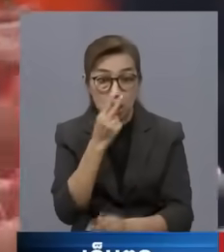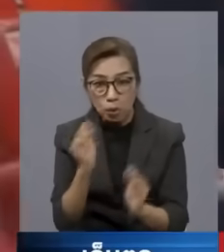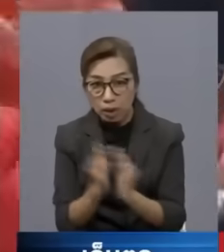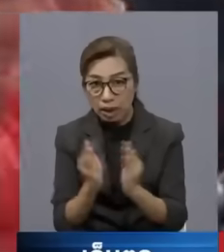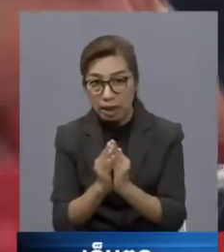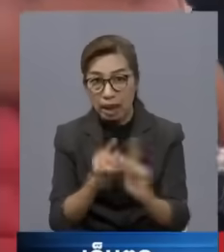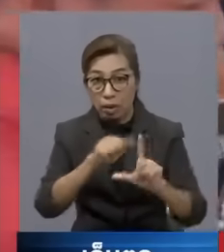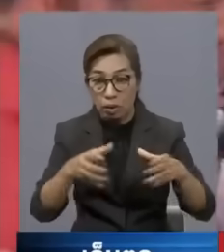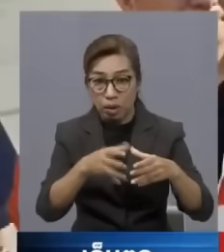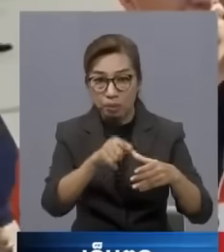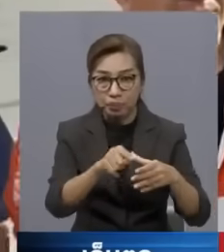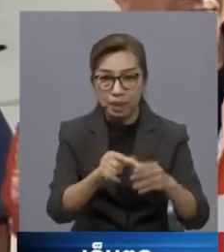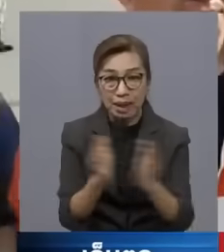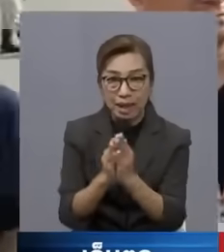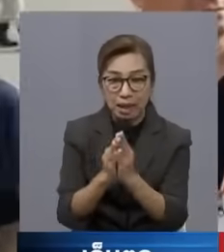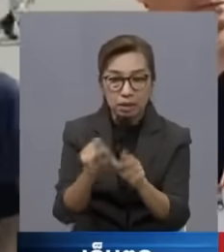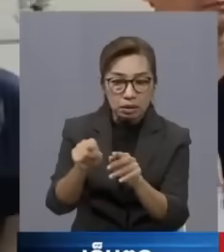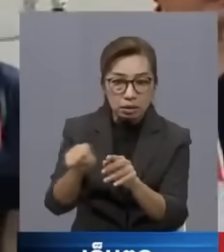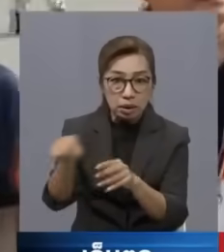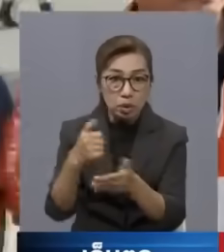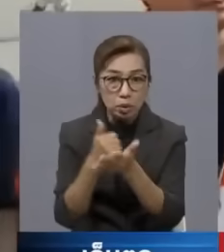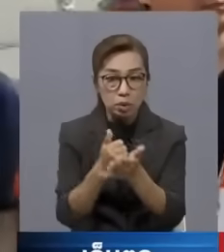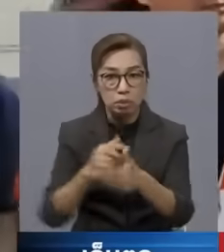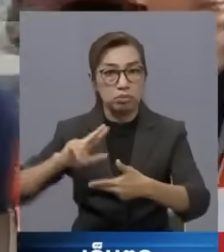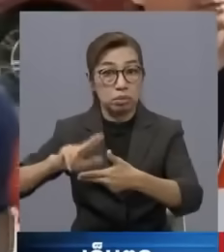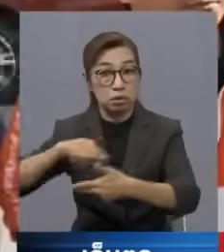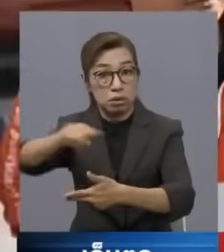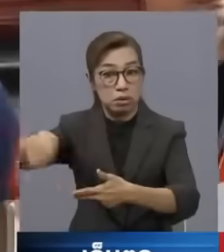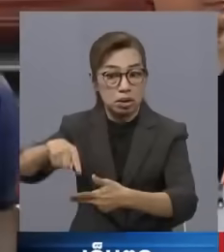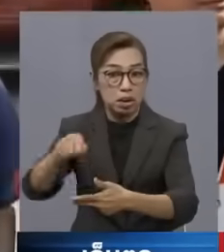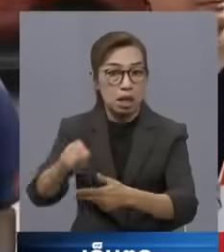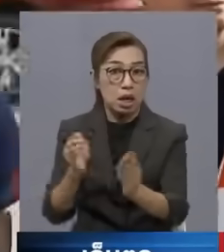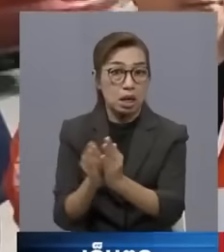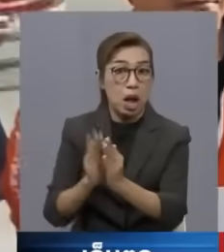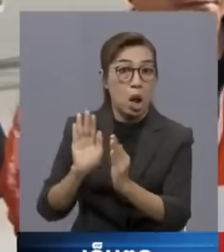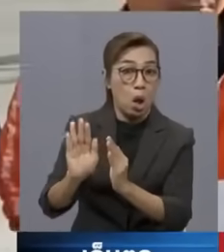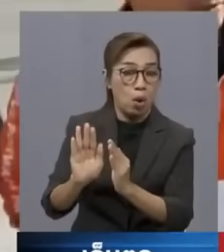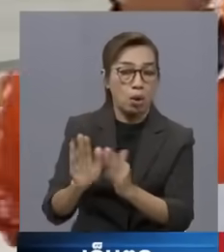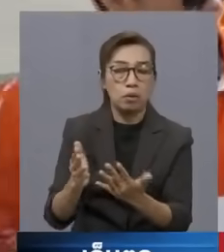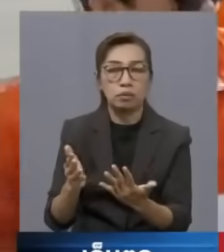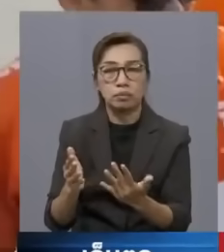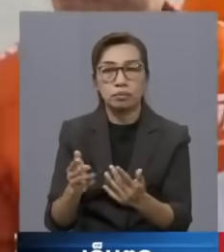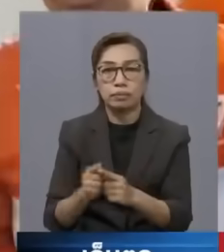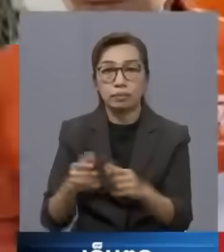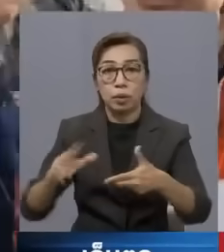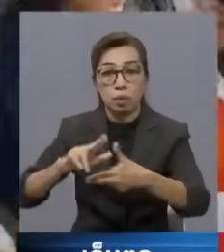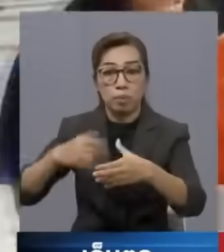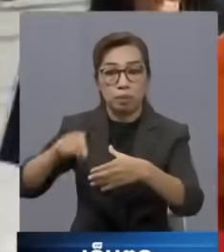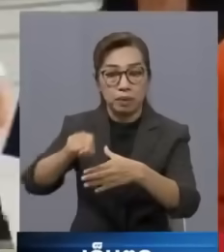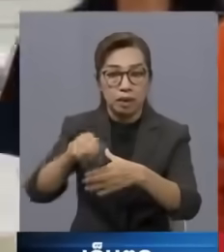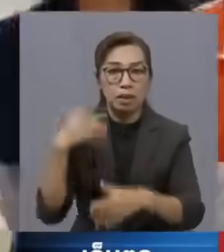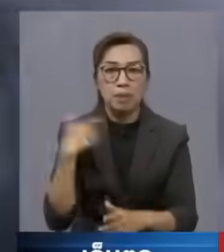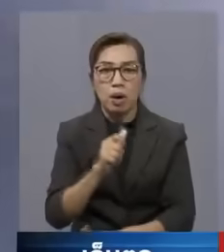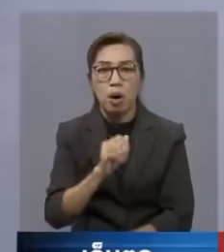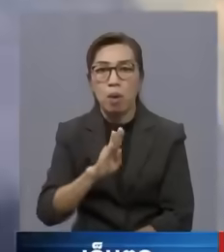จัดตั้งเค้าใช้คำว่าคะแนนจัดตั้งนะพลังประชารัฐเจ้าของพื้นที่เนี่ยโดยทางพลังประชารัฐจะมี